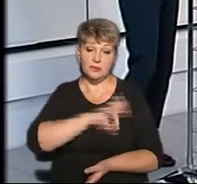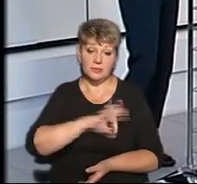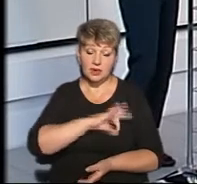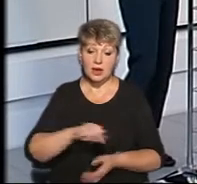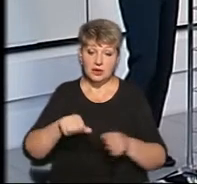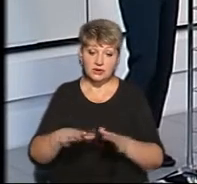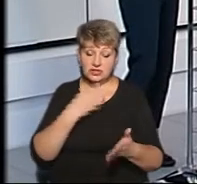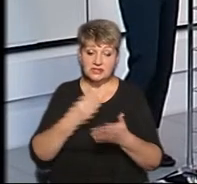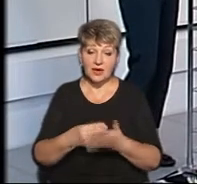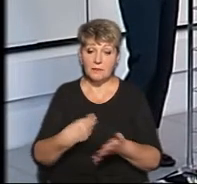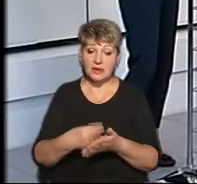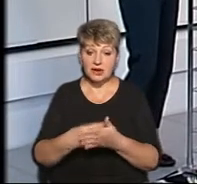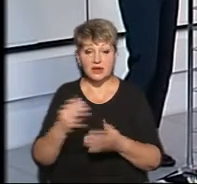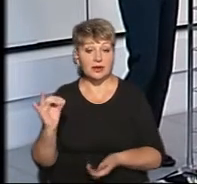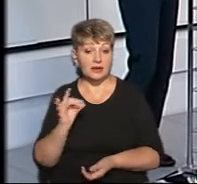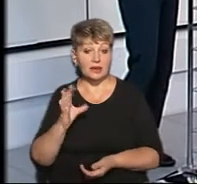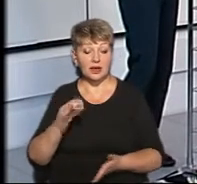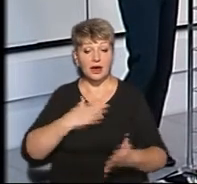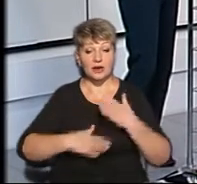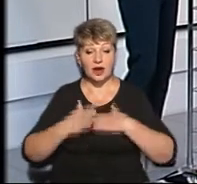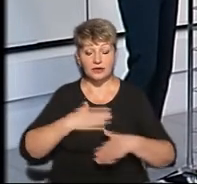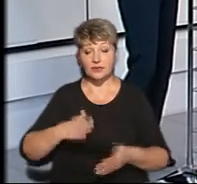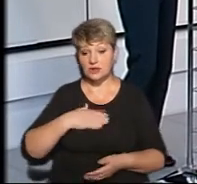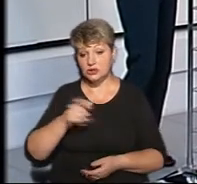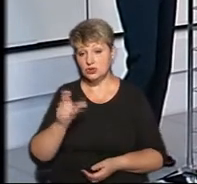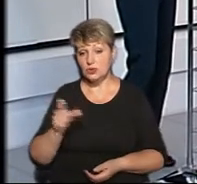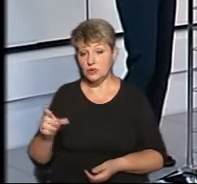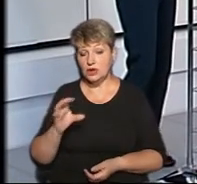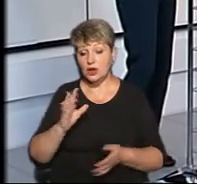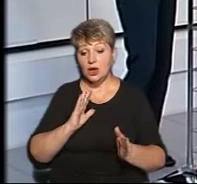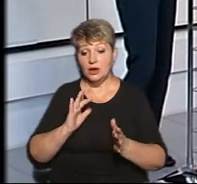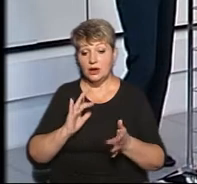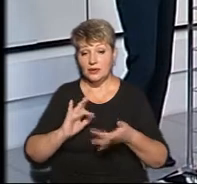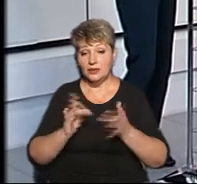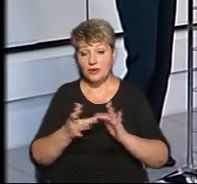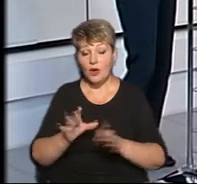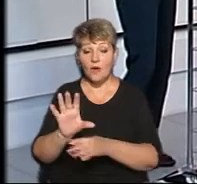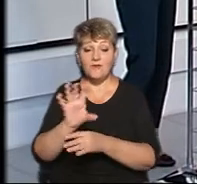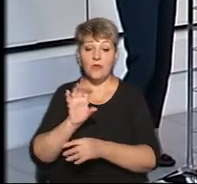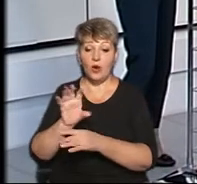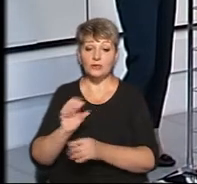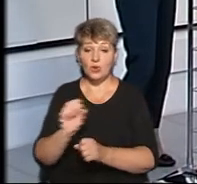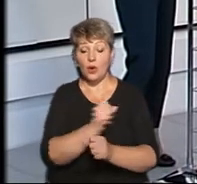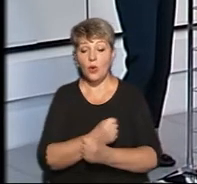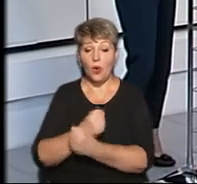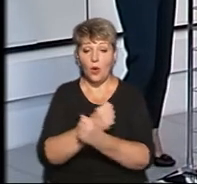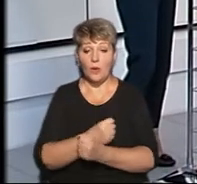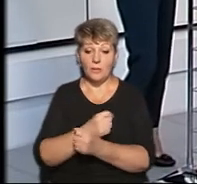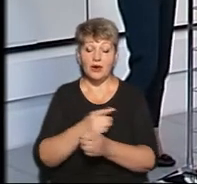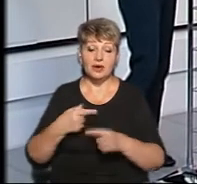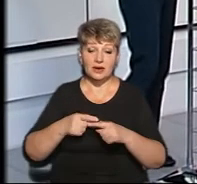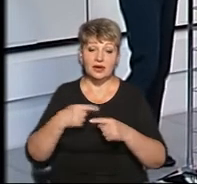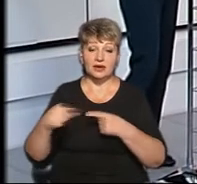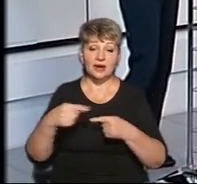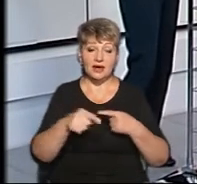вирішення своїх матеріальних інтересів і радувати нас, ваших виборців і користувачів соціальних мереж, фото з курортів Новарадеро, Комо та